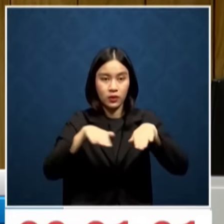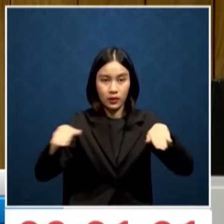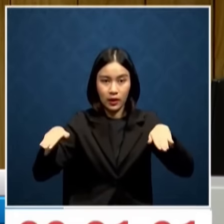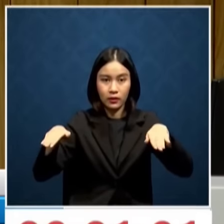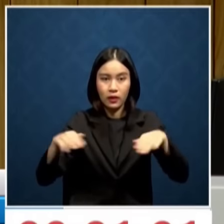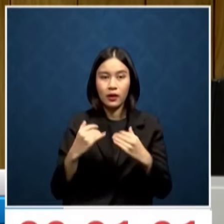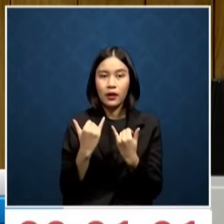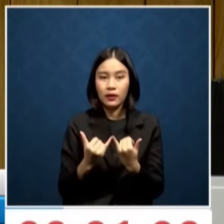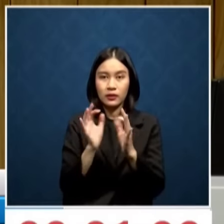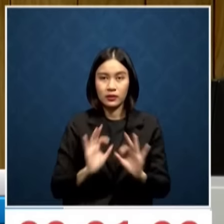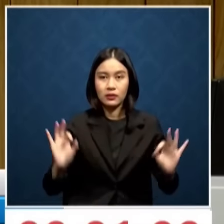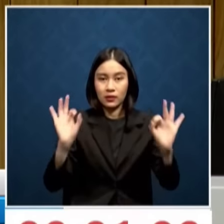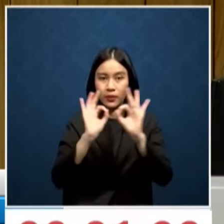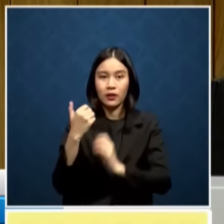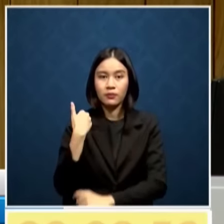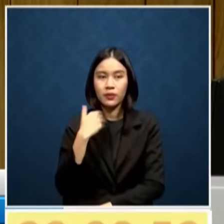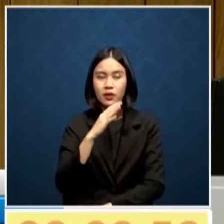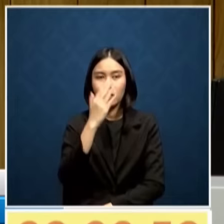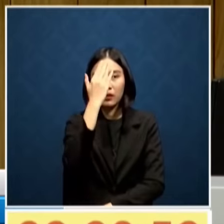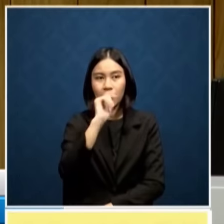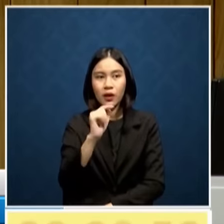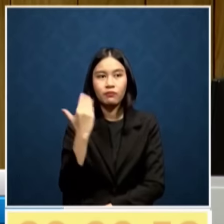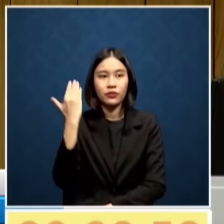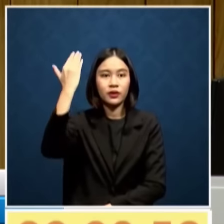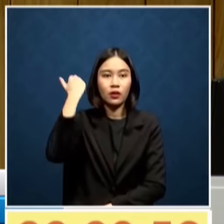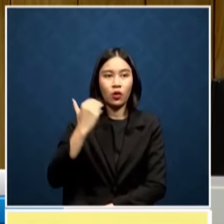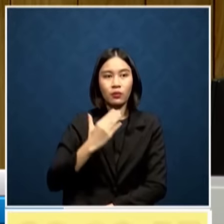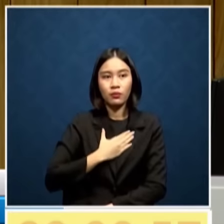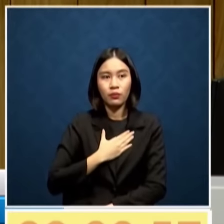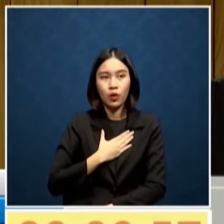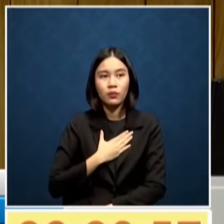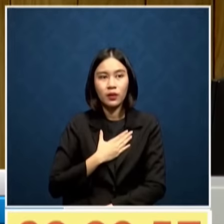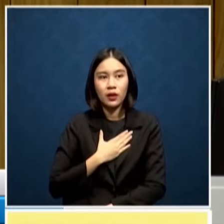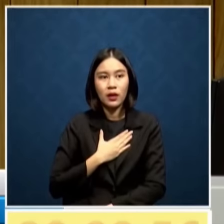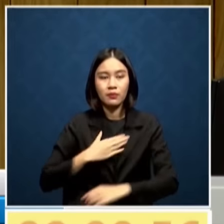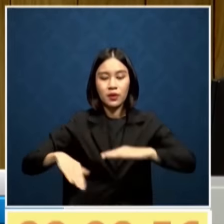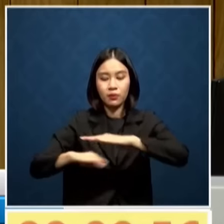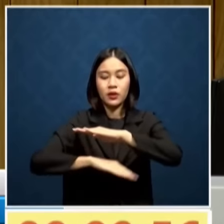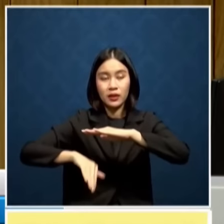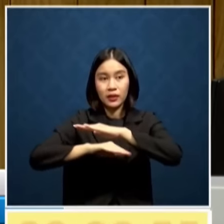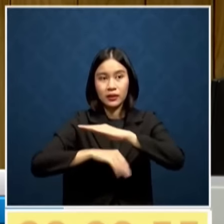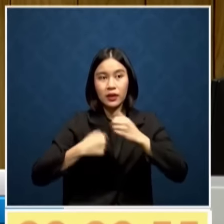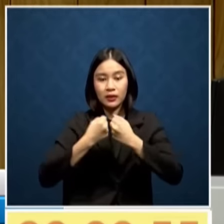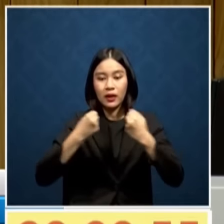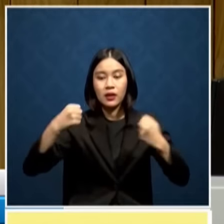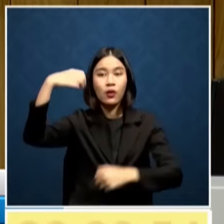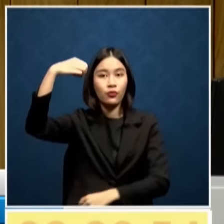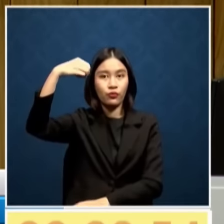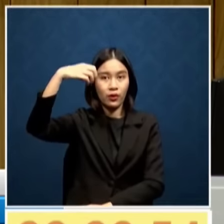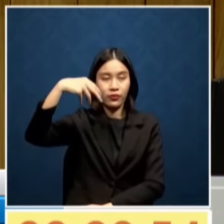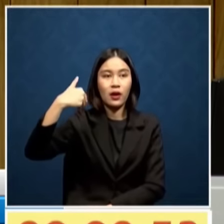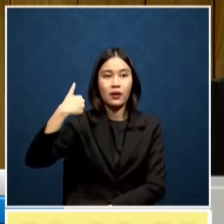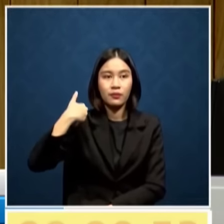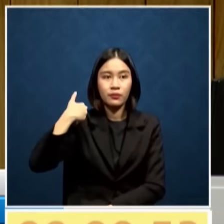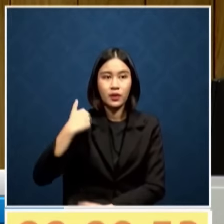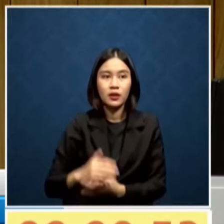เรื่องนี้นี่เป็นเรื่องสำคัญนะครับก็อาจจะเป็นเพราะสมัยก่อนผมเองได้มีการปูพื้นฐานการขยายไฟฟ้าไว้รองรับ